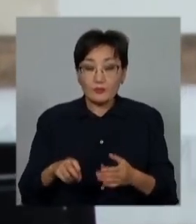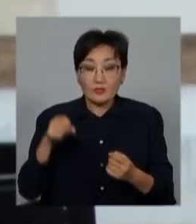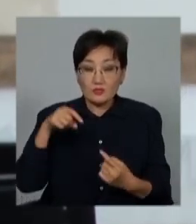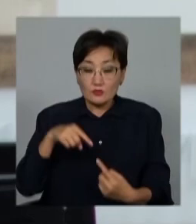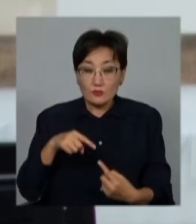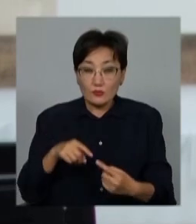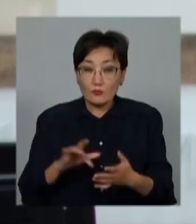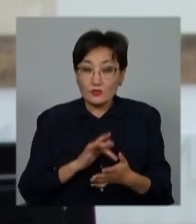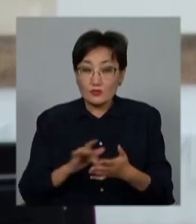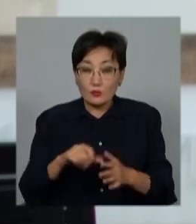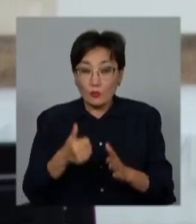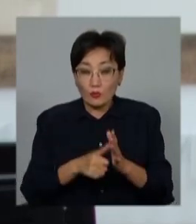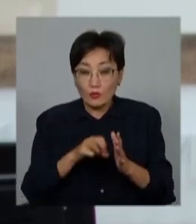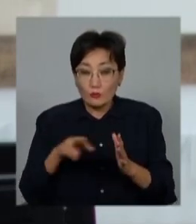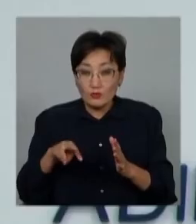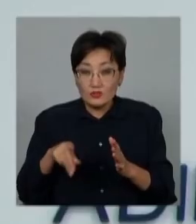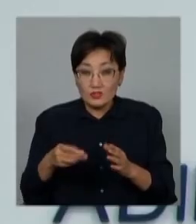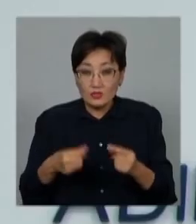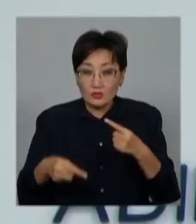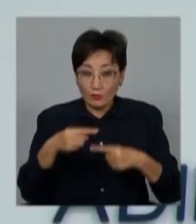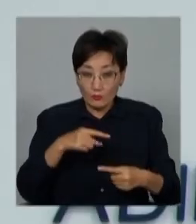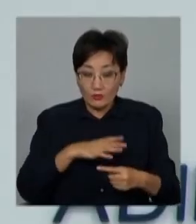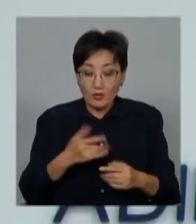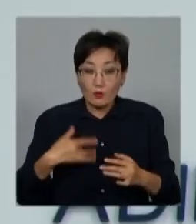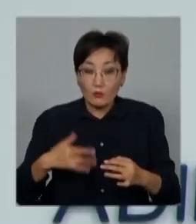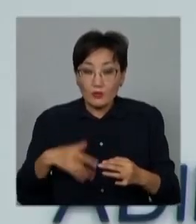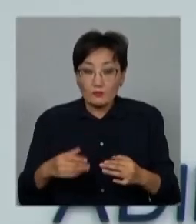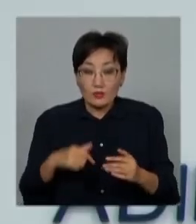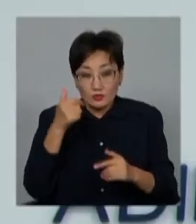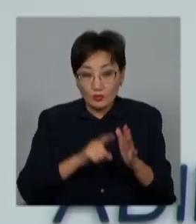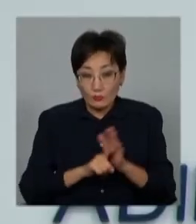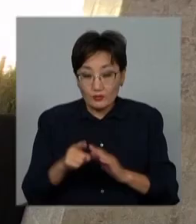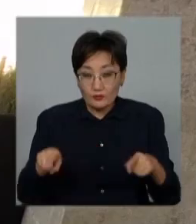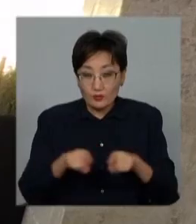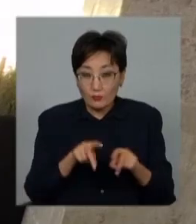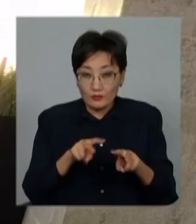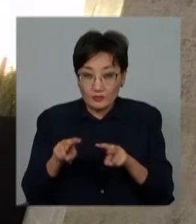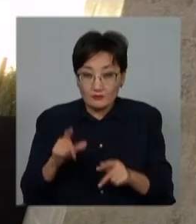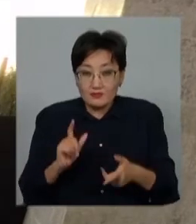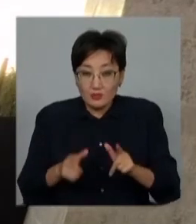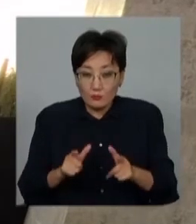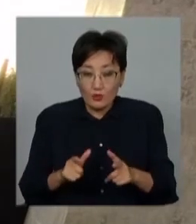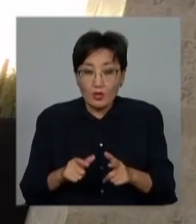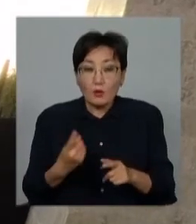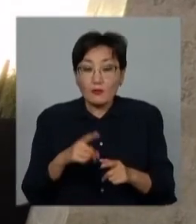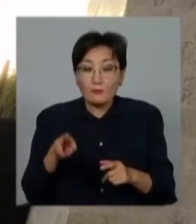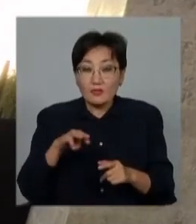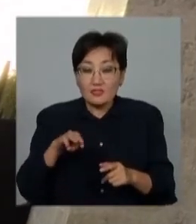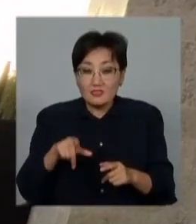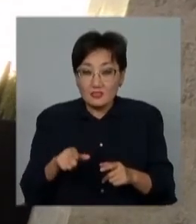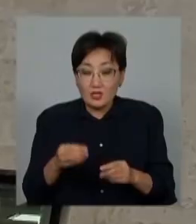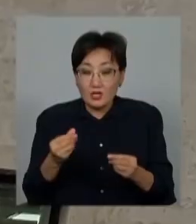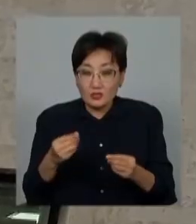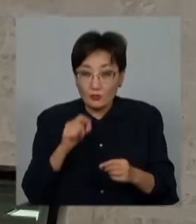сәйкесінше бюджетке 16 миллион теңгені кері қайтардық. Жалпы Жамбылда жыл басынан бері осындай бақылаулар арасында 1 миллиард теңгеден астам